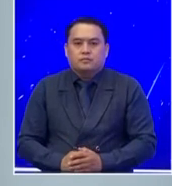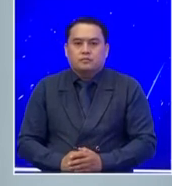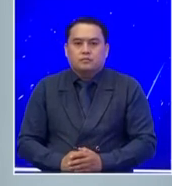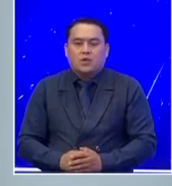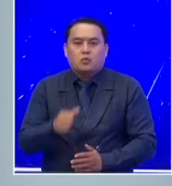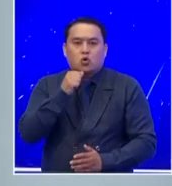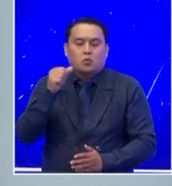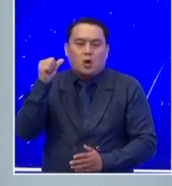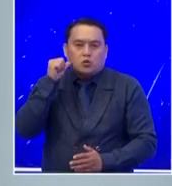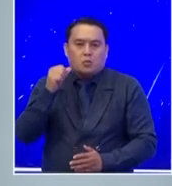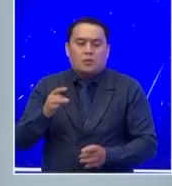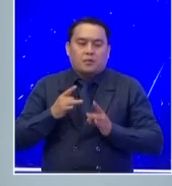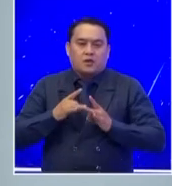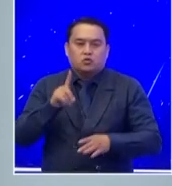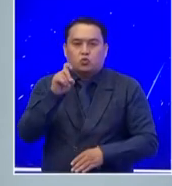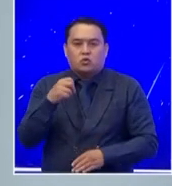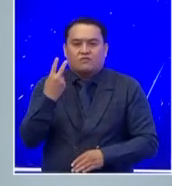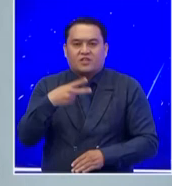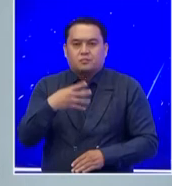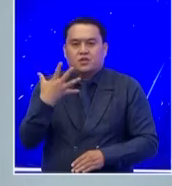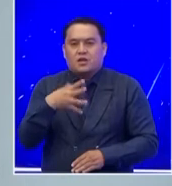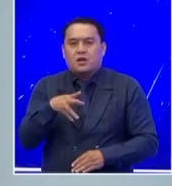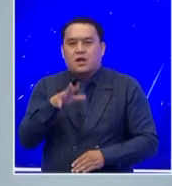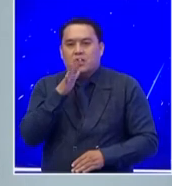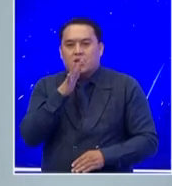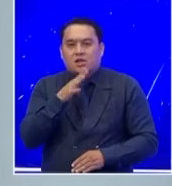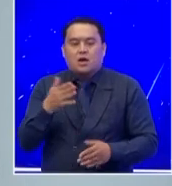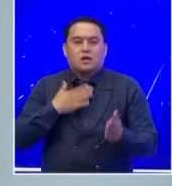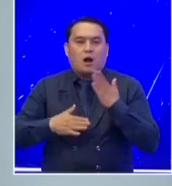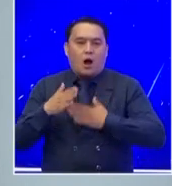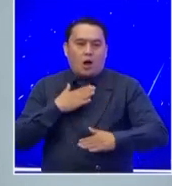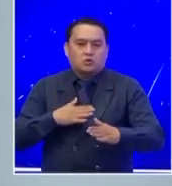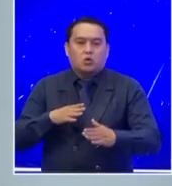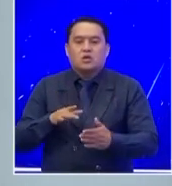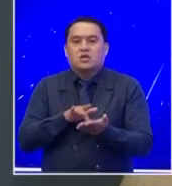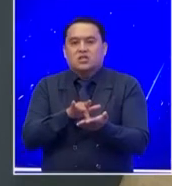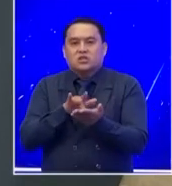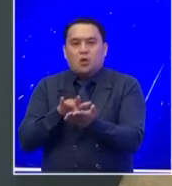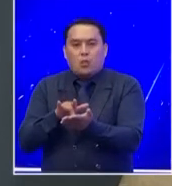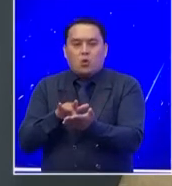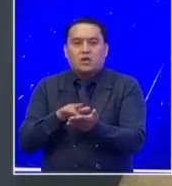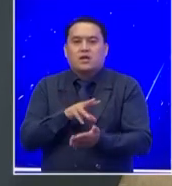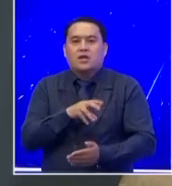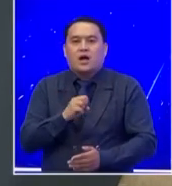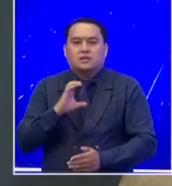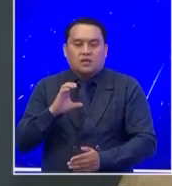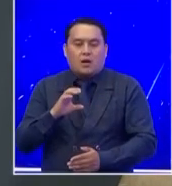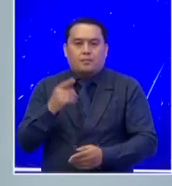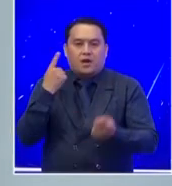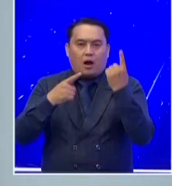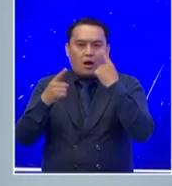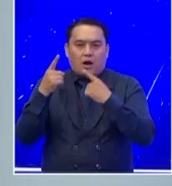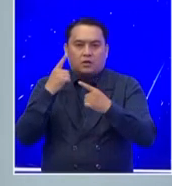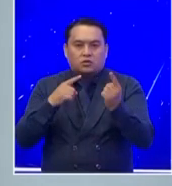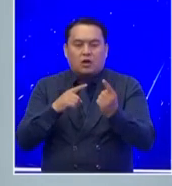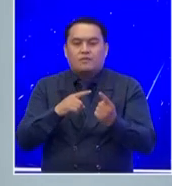В прошлом году мы отмечали 125-летие поэта. Мы рады, что благодаря экспедиции исследователей ильясоведов произведения